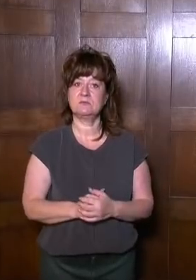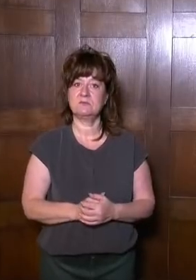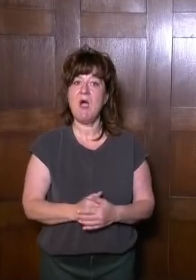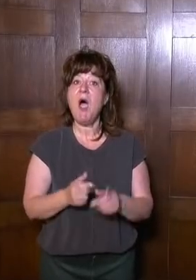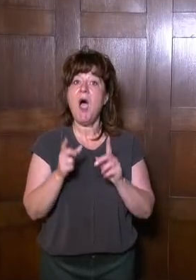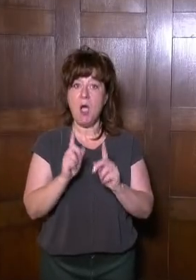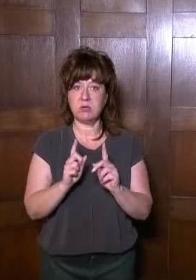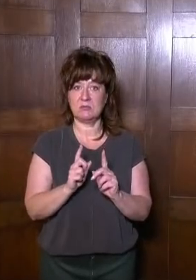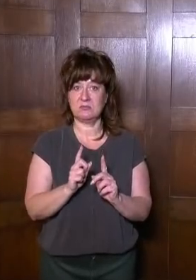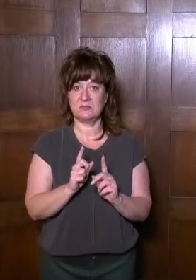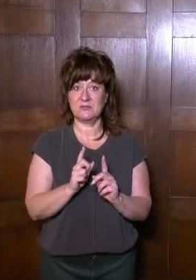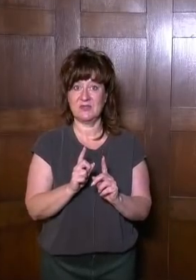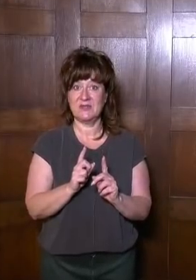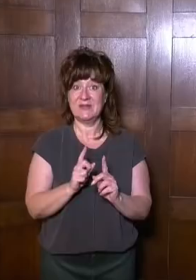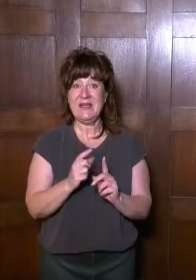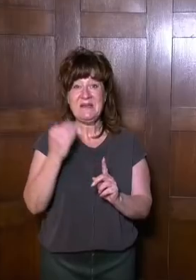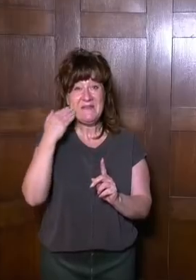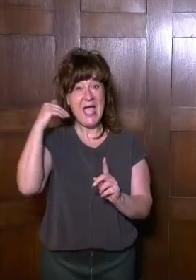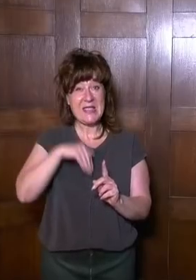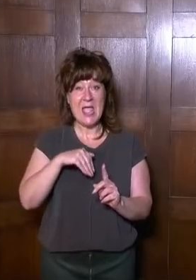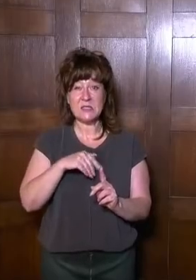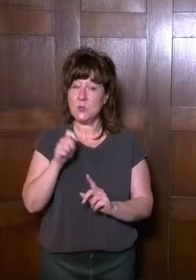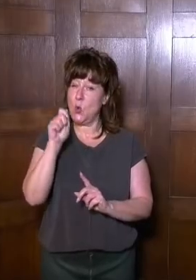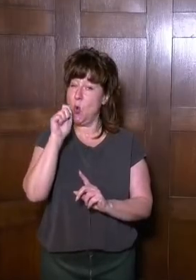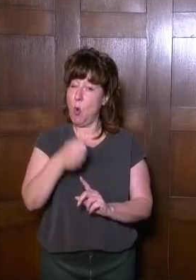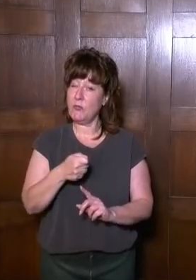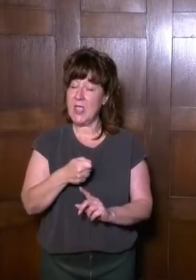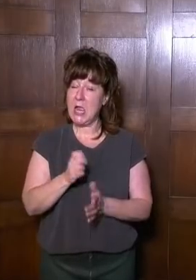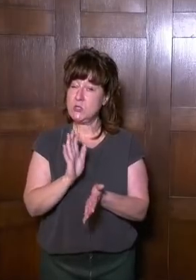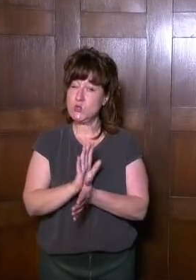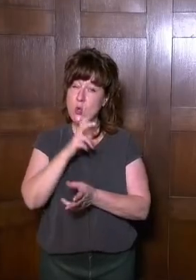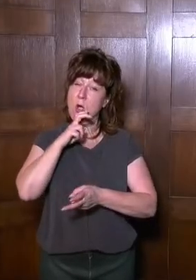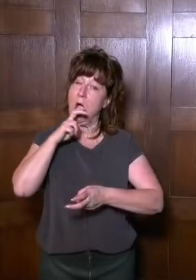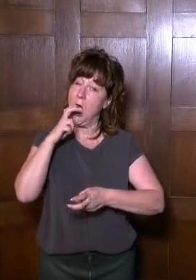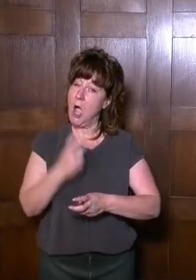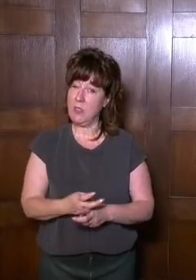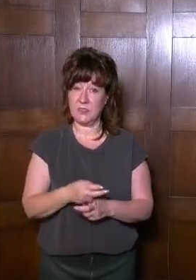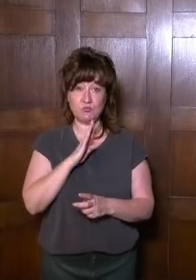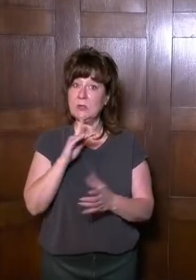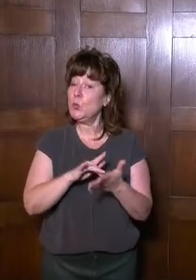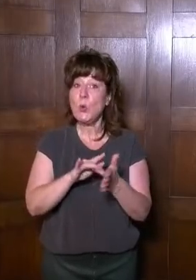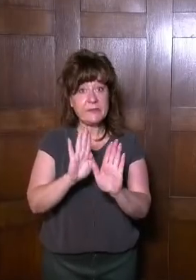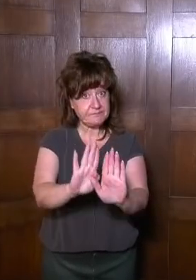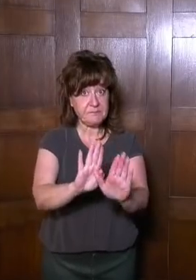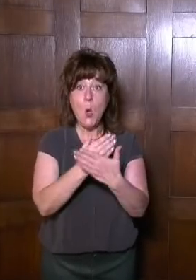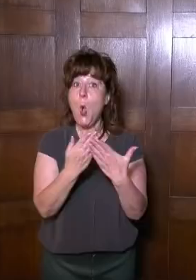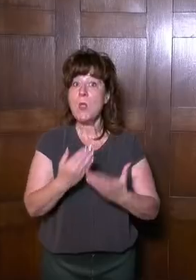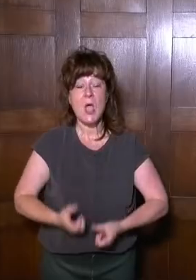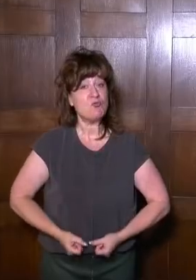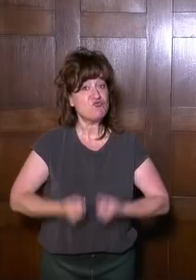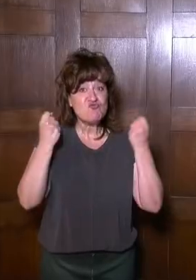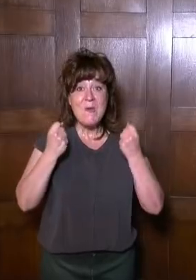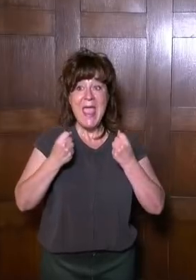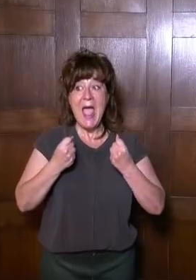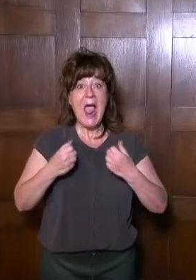selbst diejenigen, die jetzt so ein hartes Urteil aus welchen Gründen auch immer gesprochen haben, oder die in schweren existenziellen Nöten